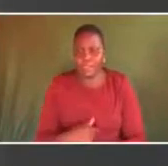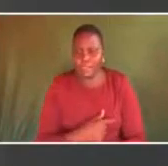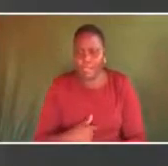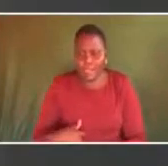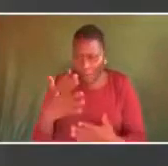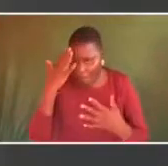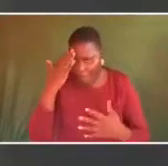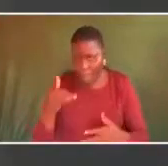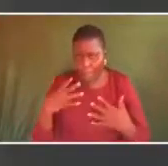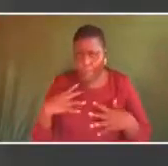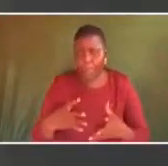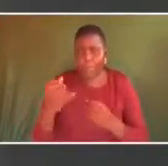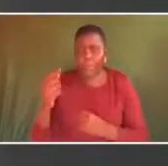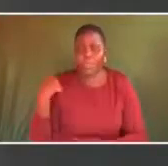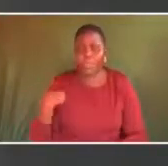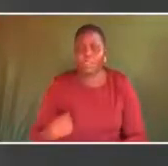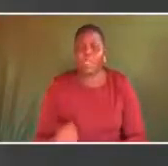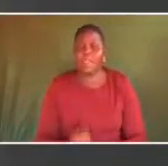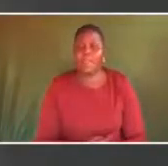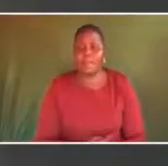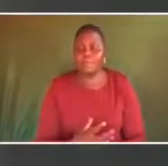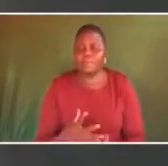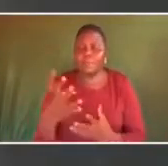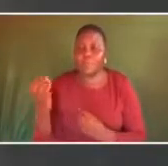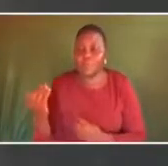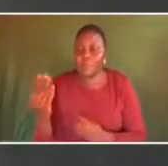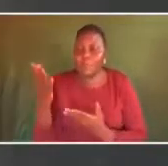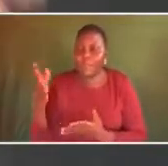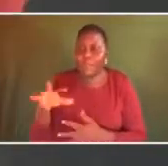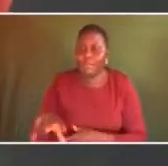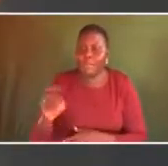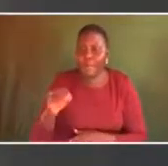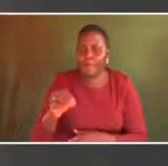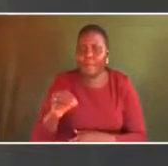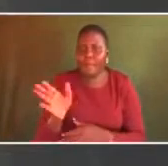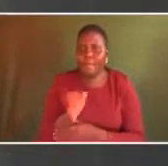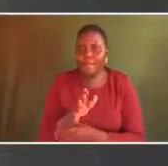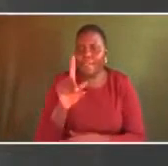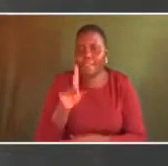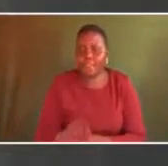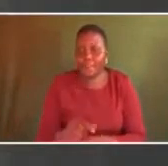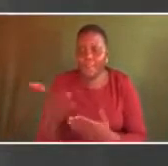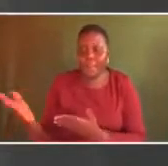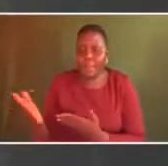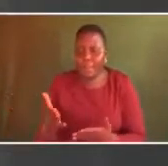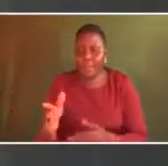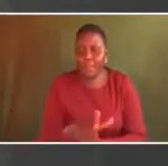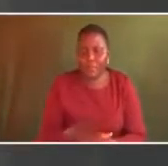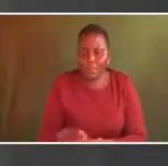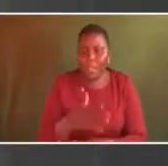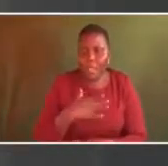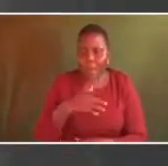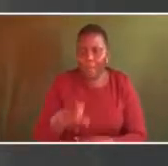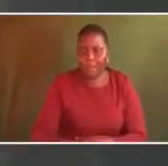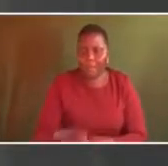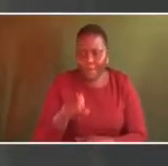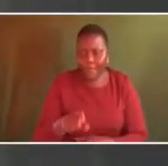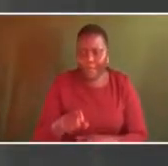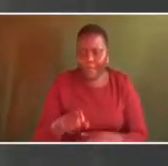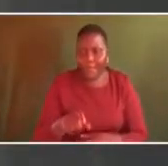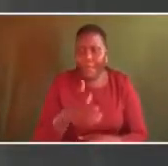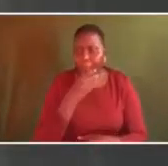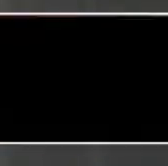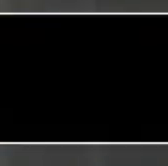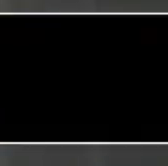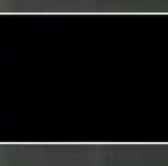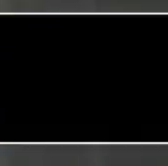kule China wanapata fish that is very cheap, they bring it locally. Our fishermen kutoka hapa Homabay na Kisumu